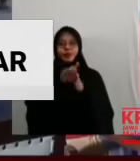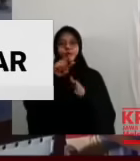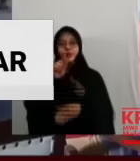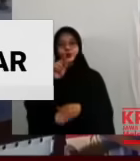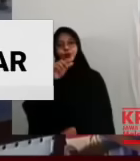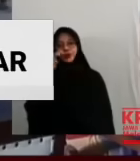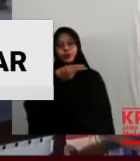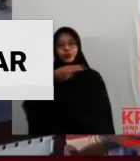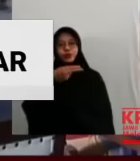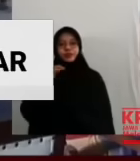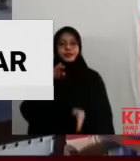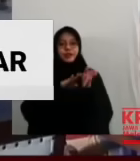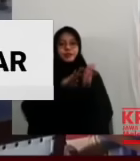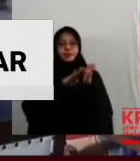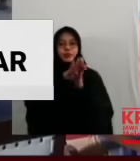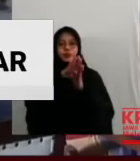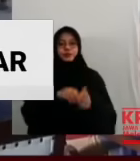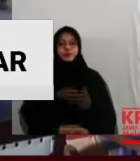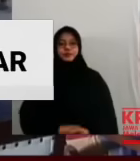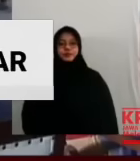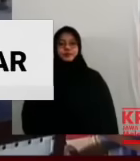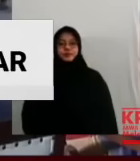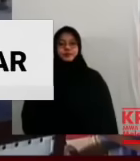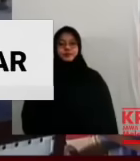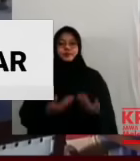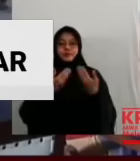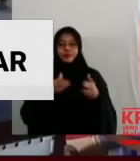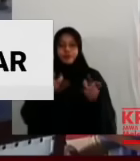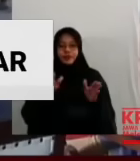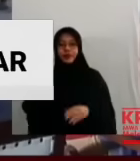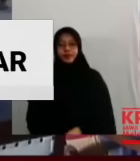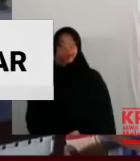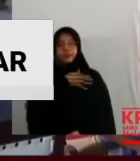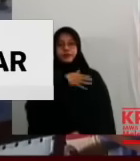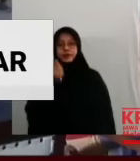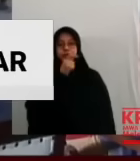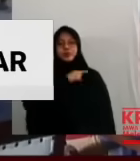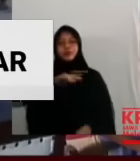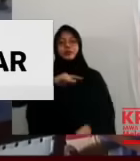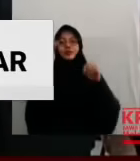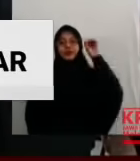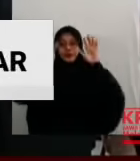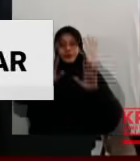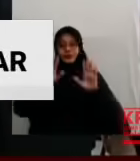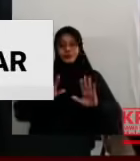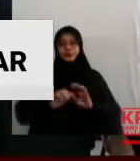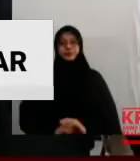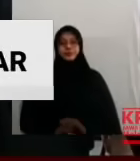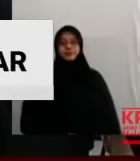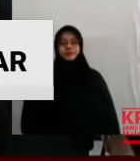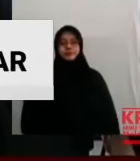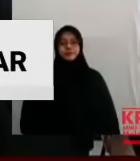Indonesia maju demikianlah Billah Taufik walhidayah wasalamualaikum warahmatullahi wabarakatuh Waalikumsalam